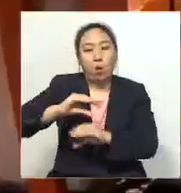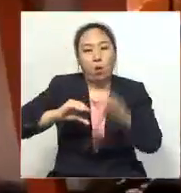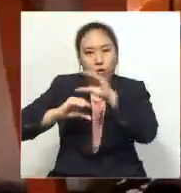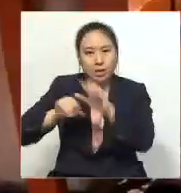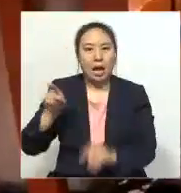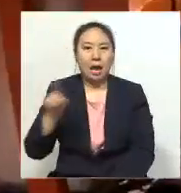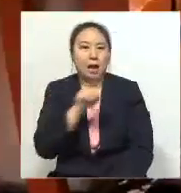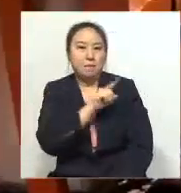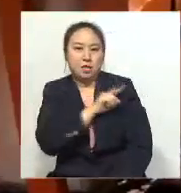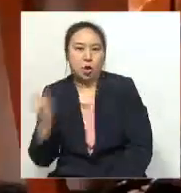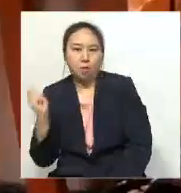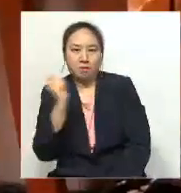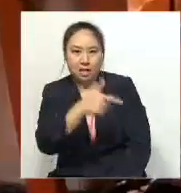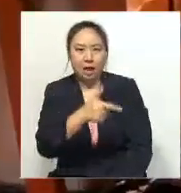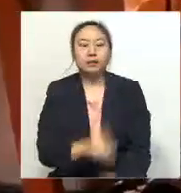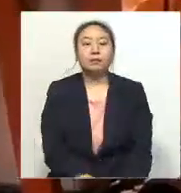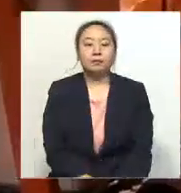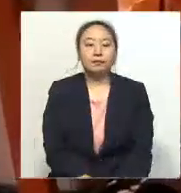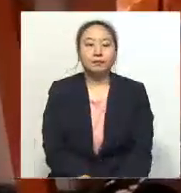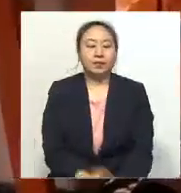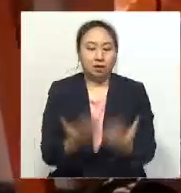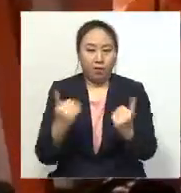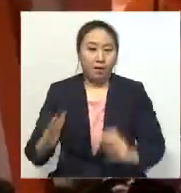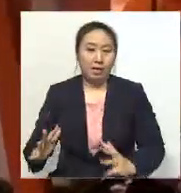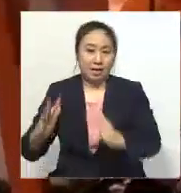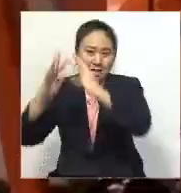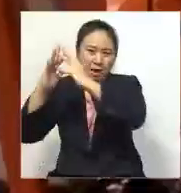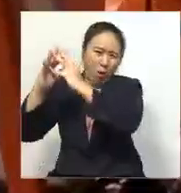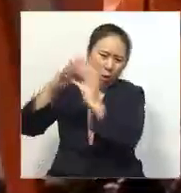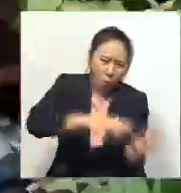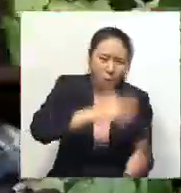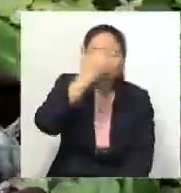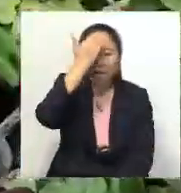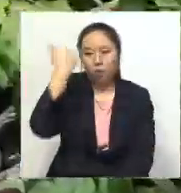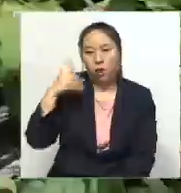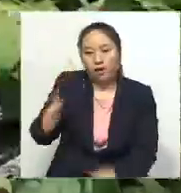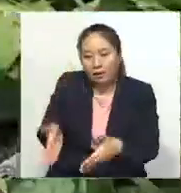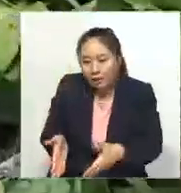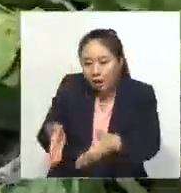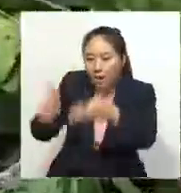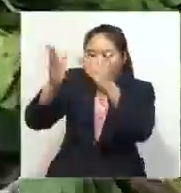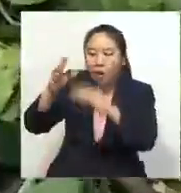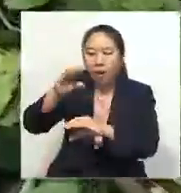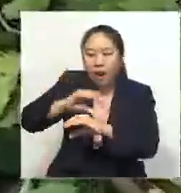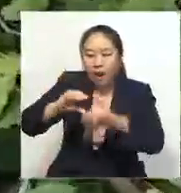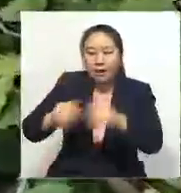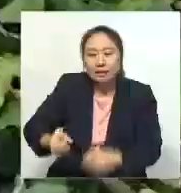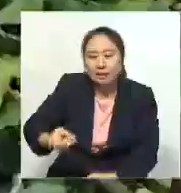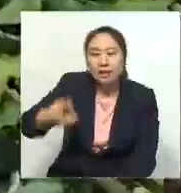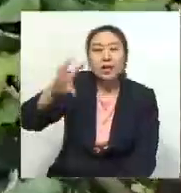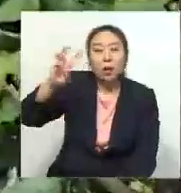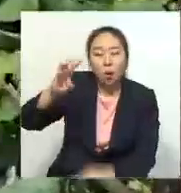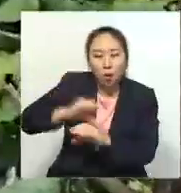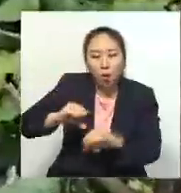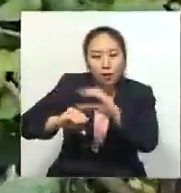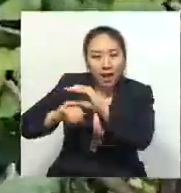องเป็นผู้รับผิดชอบค่ะเครนที่ล้มลงมาครั้งนี้นะคะมาจากสถานที่ก่อสร้างอาคาร6ชั้นของบริษัทเกียรติประเสริฐการช่างซอย